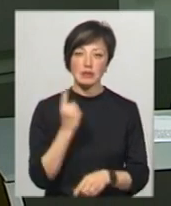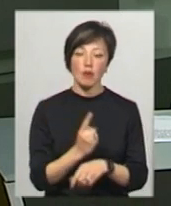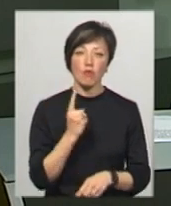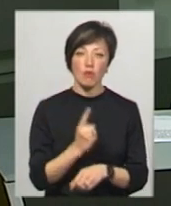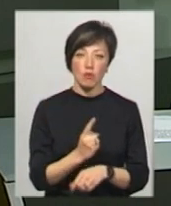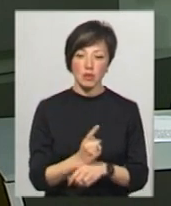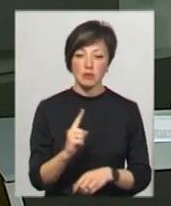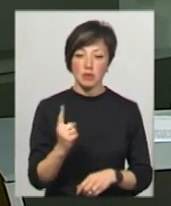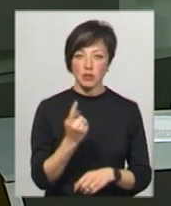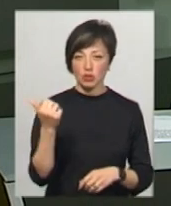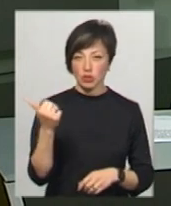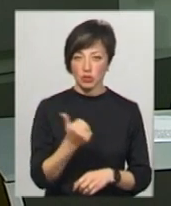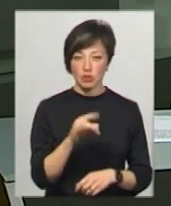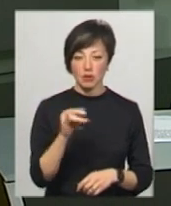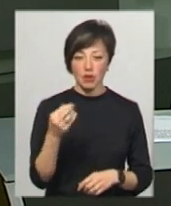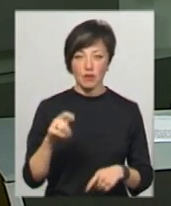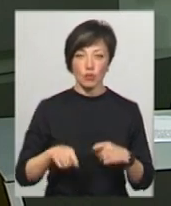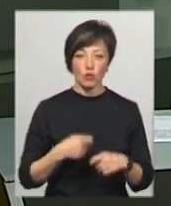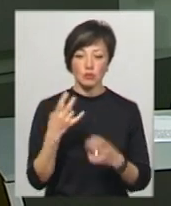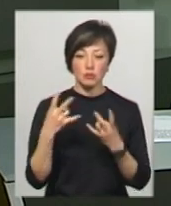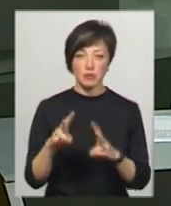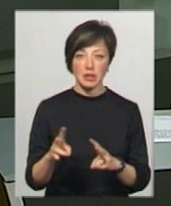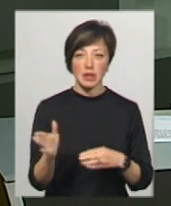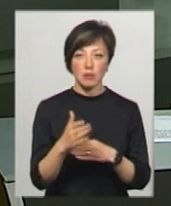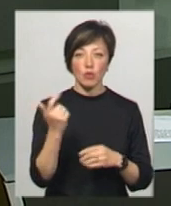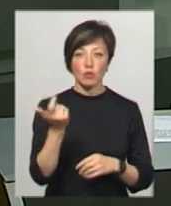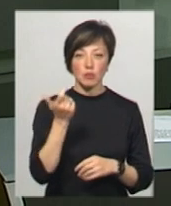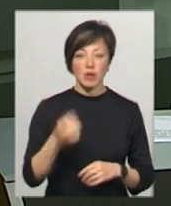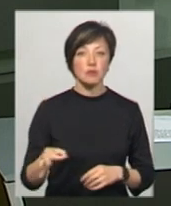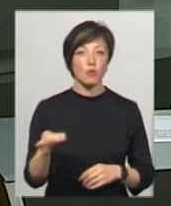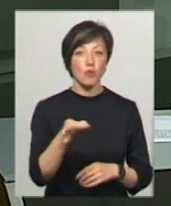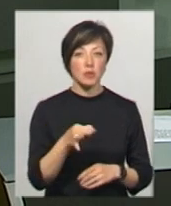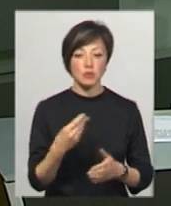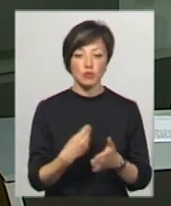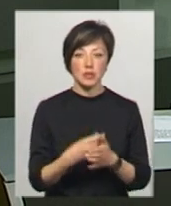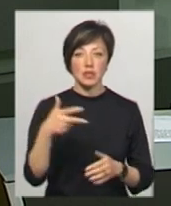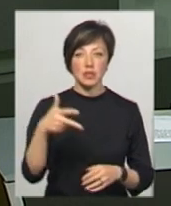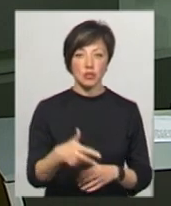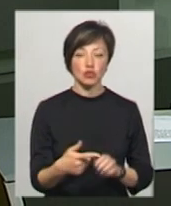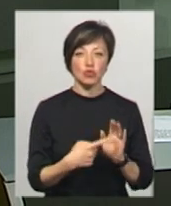заборона. За перший тиждень травня порушники завдали збитків рибному господарству області на суму